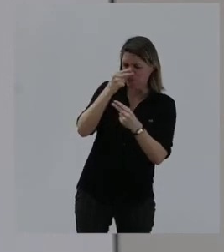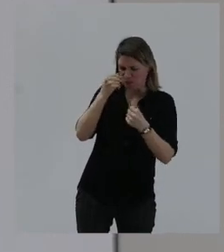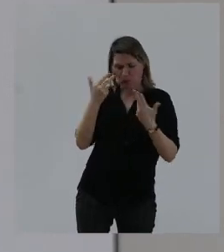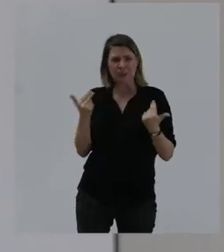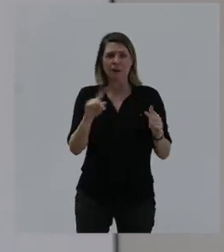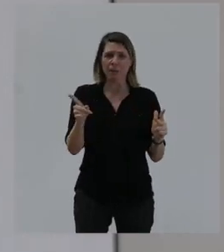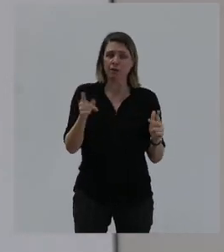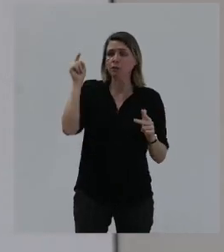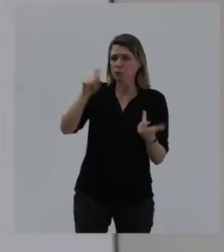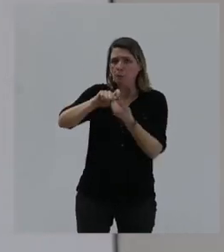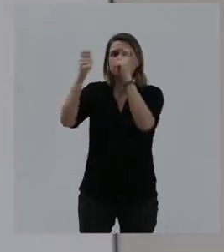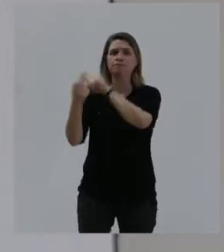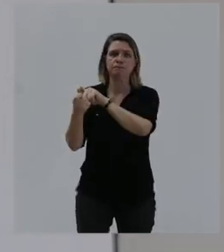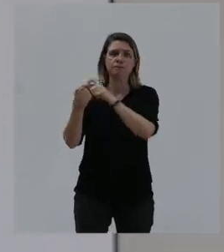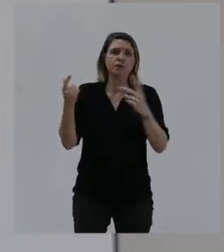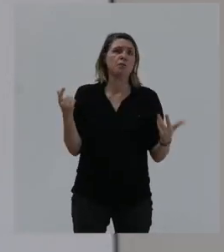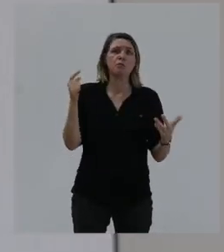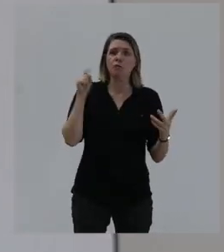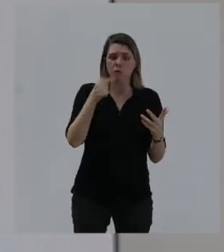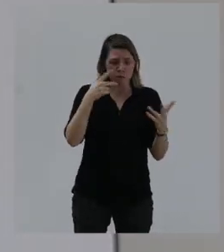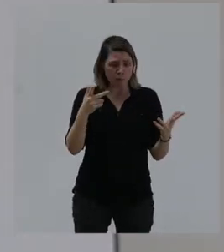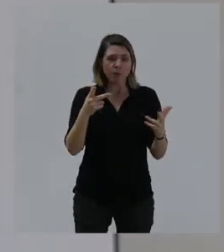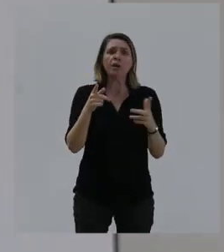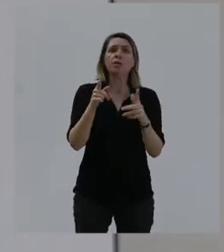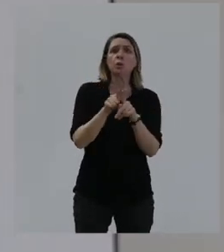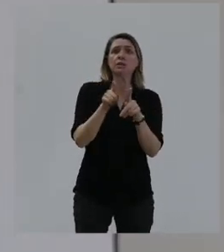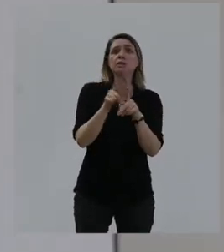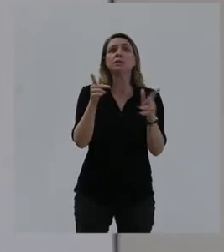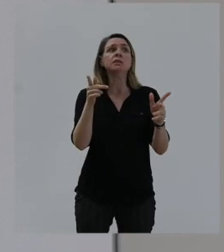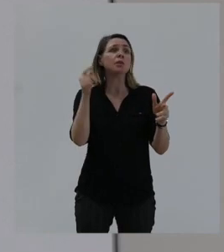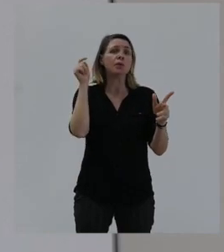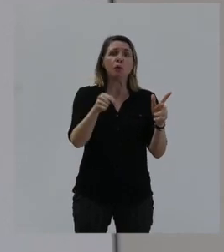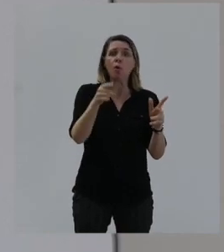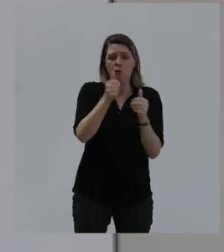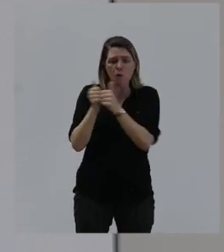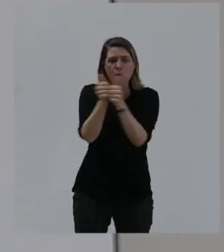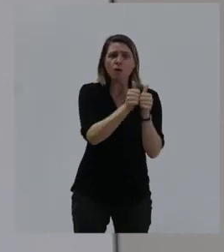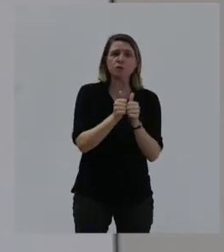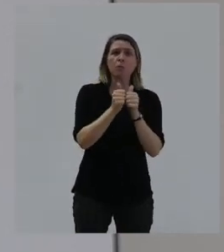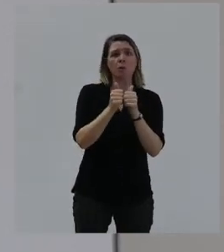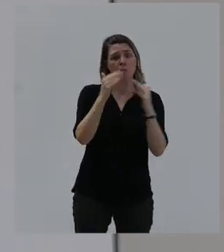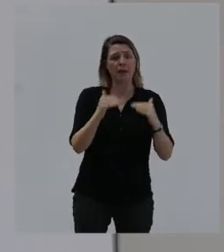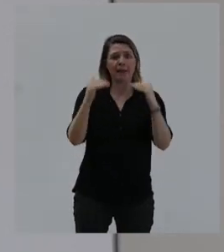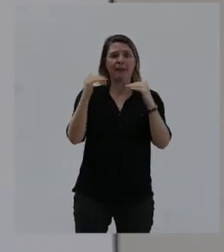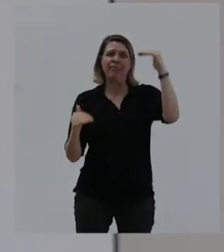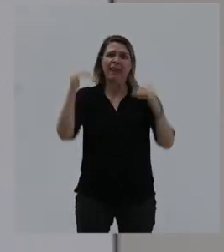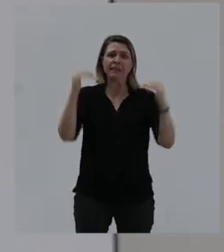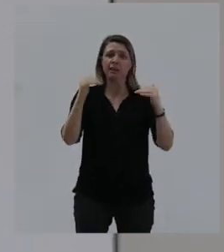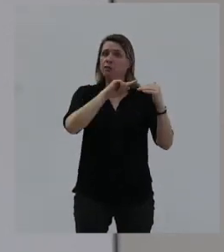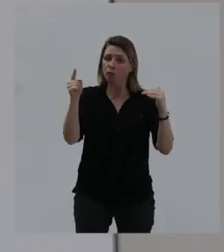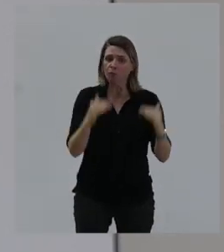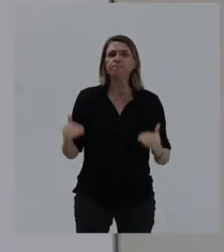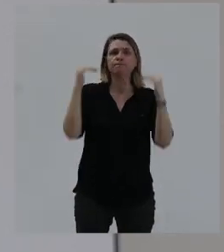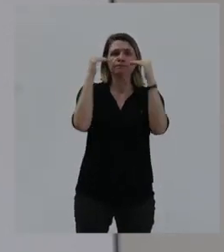vue à restaurer notre cadre de vie et via une conférence sociale à réduire ensemble les inégalités. Là